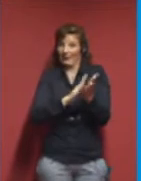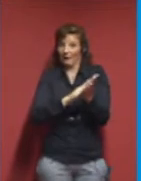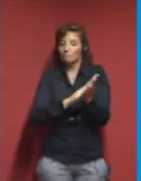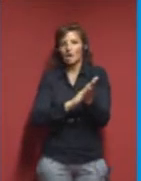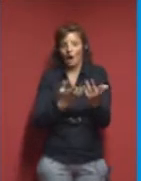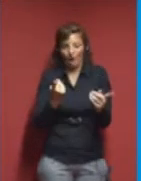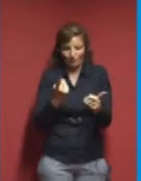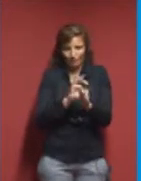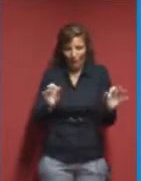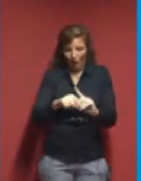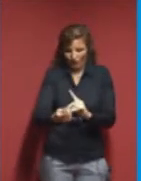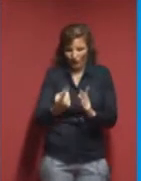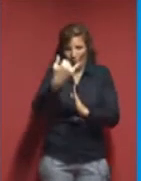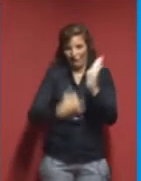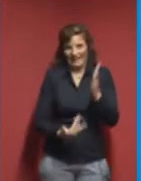disponibile a fine mese.